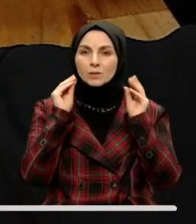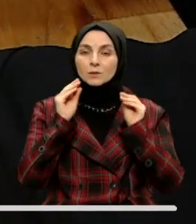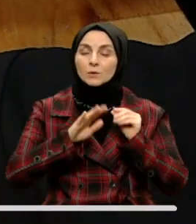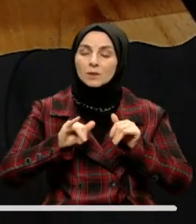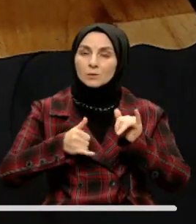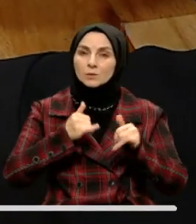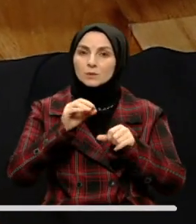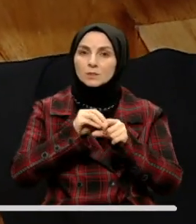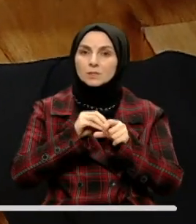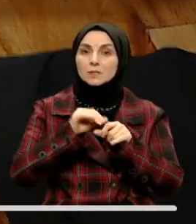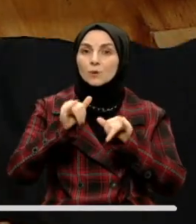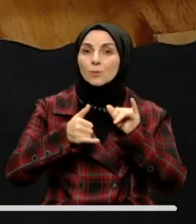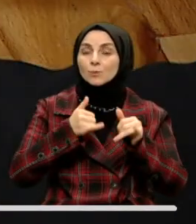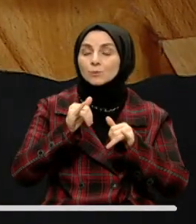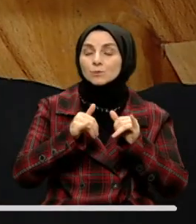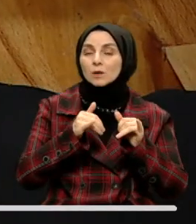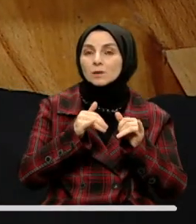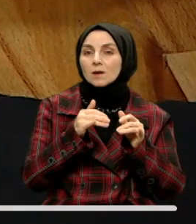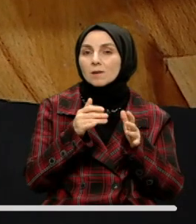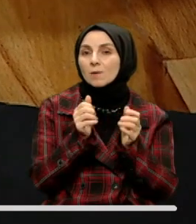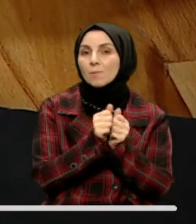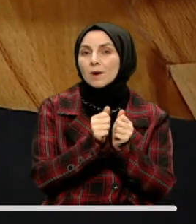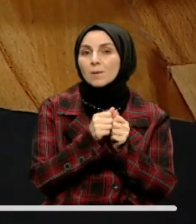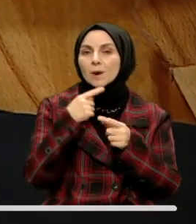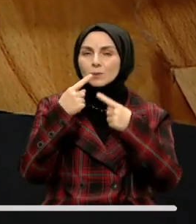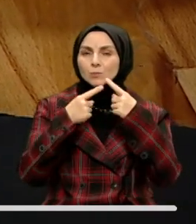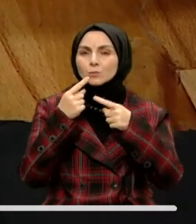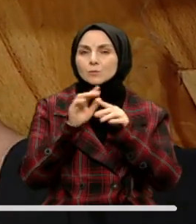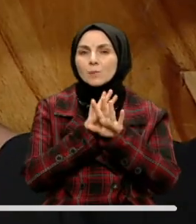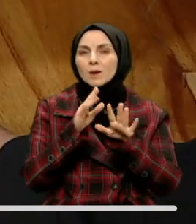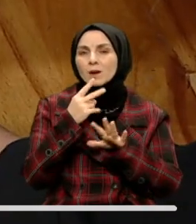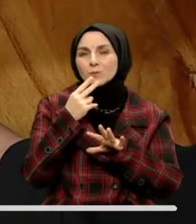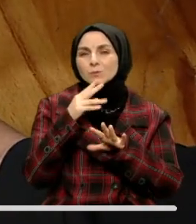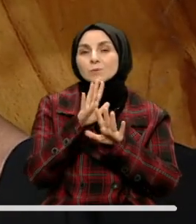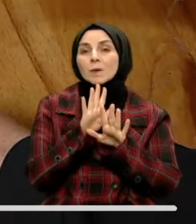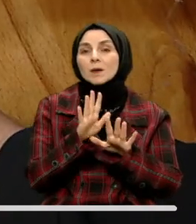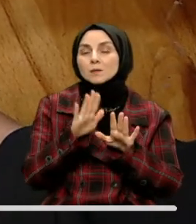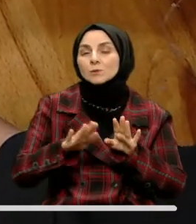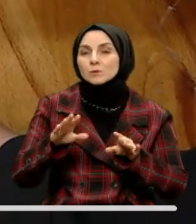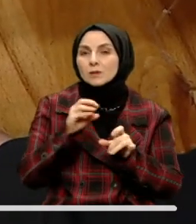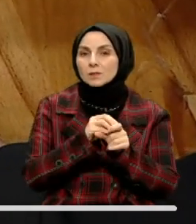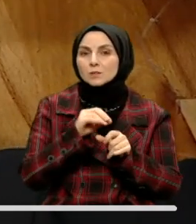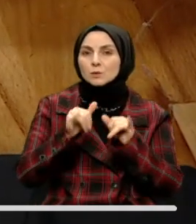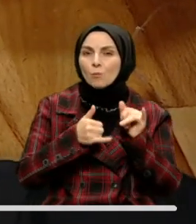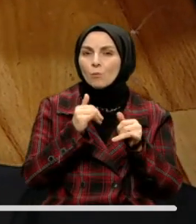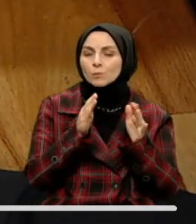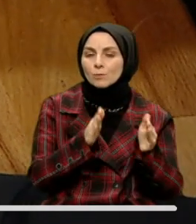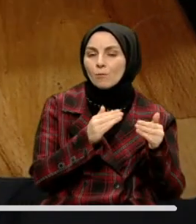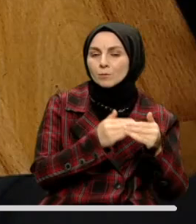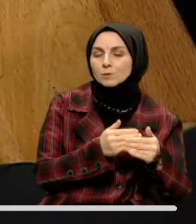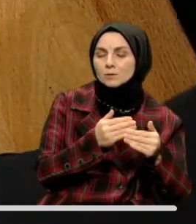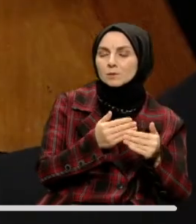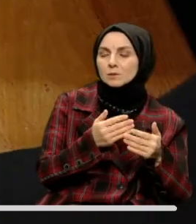kesinlikle, oyuncaklarıyla konuşmayan çocuklar için evde hemen bir oyun ortamı kurun. Okulda neler hissetmiş, her hangi